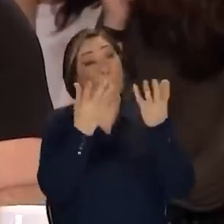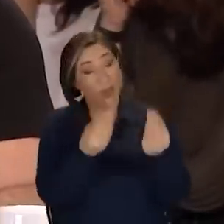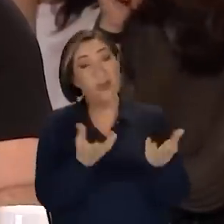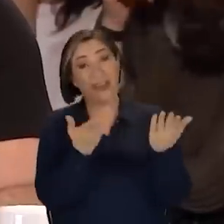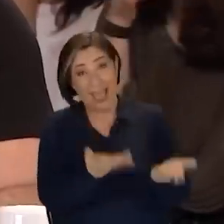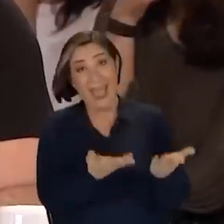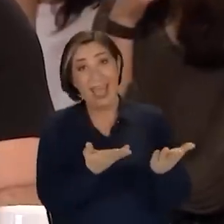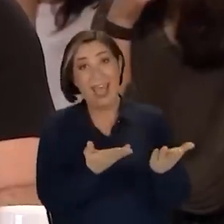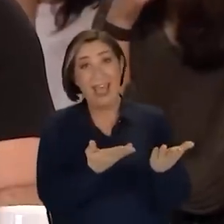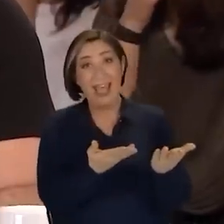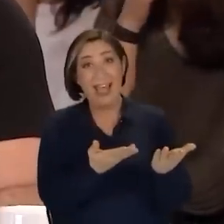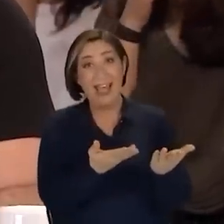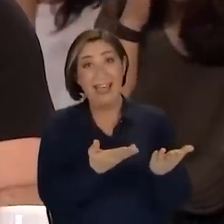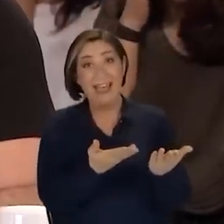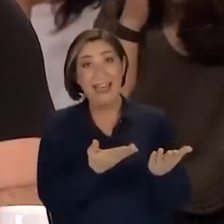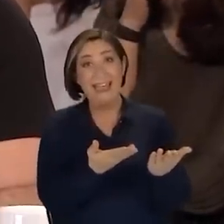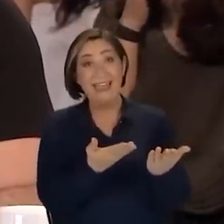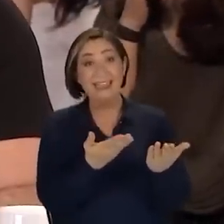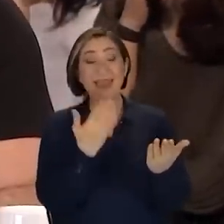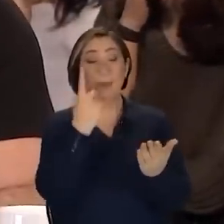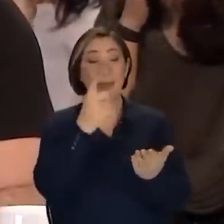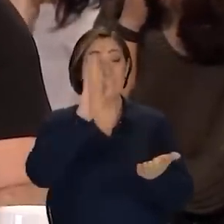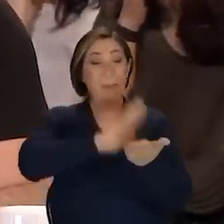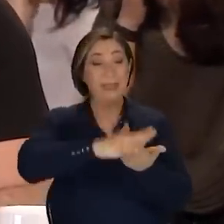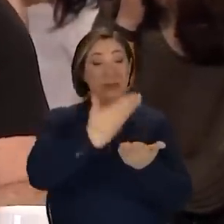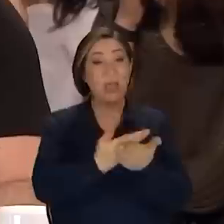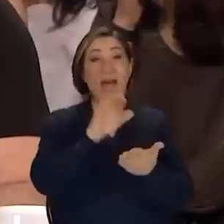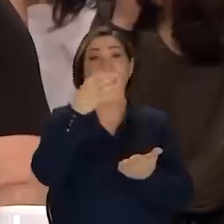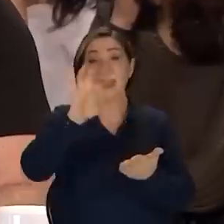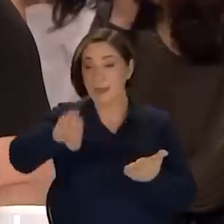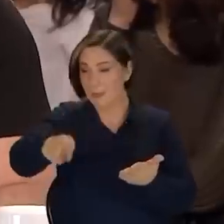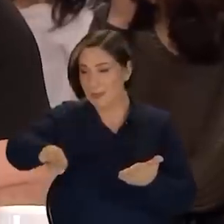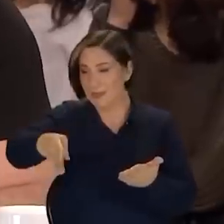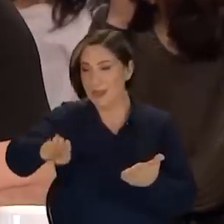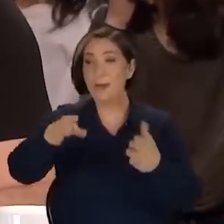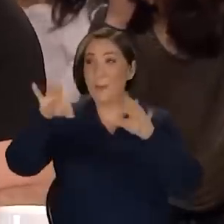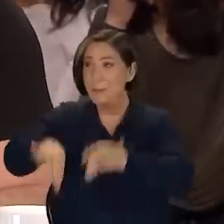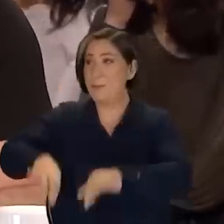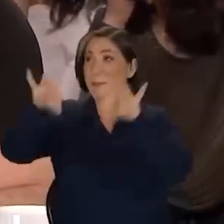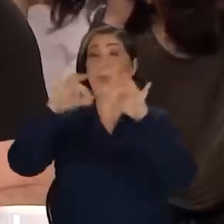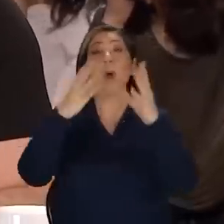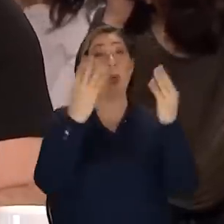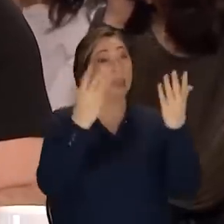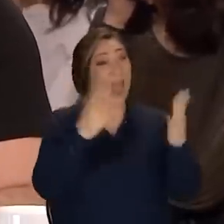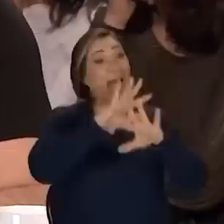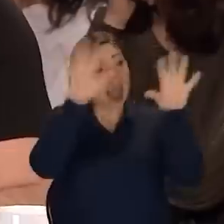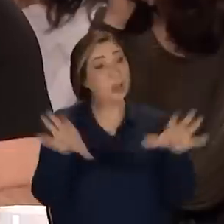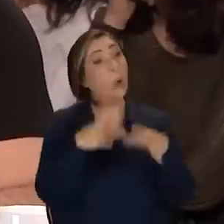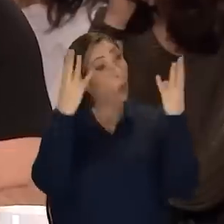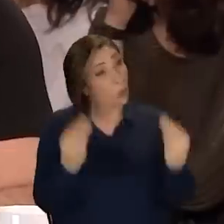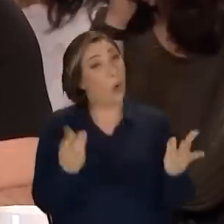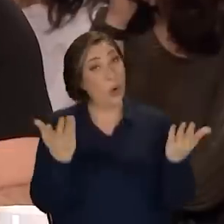da Yani bir pirzolayı altına bulama falan onlar oluyor da her şey oluyor